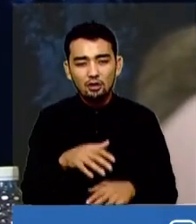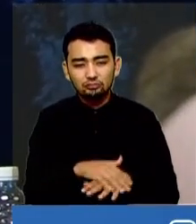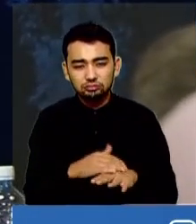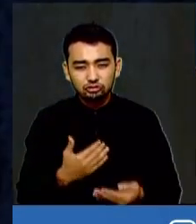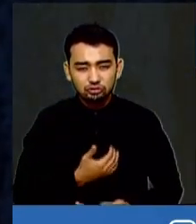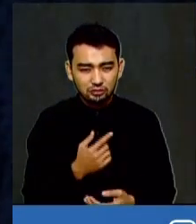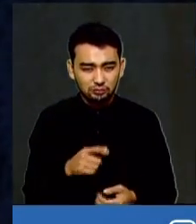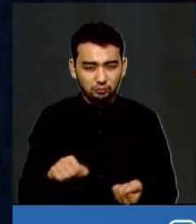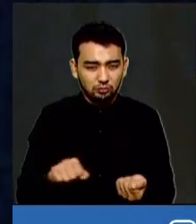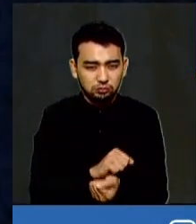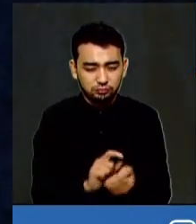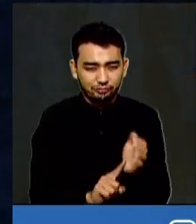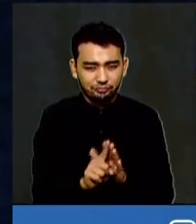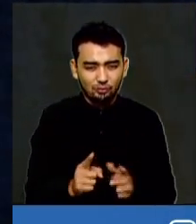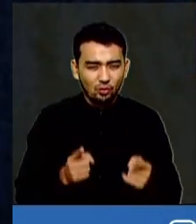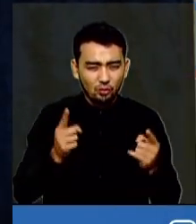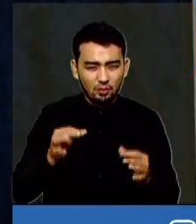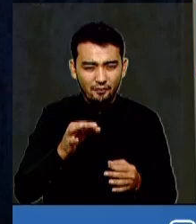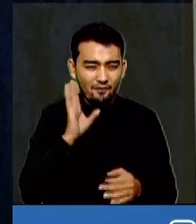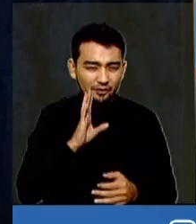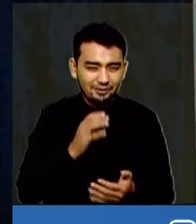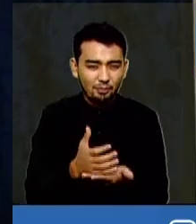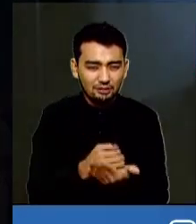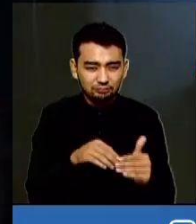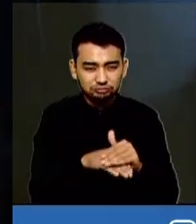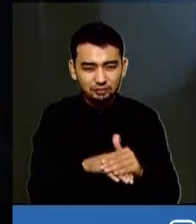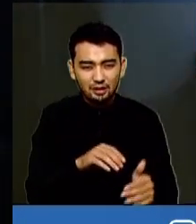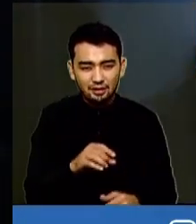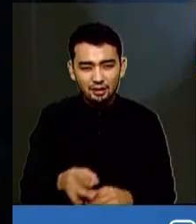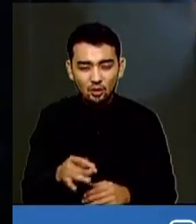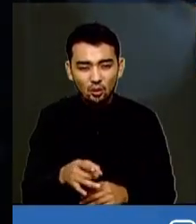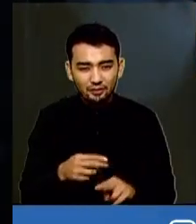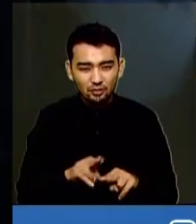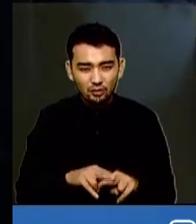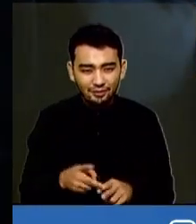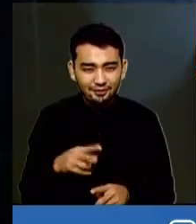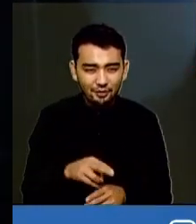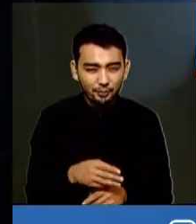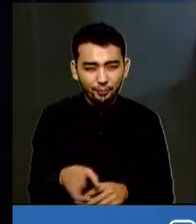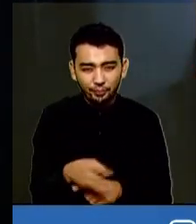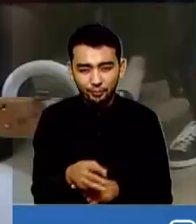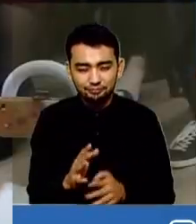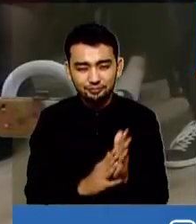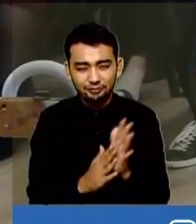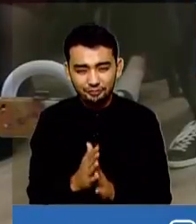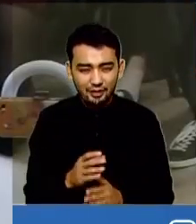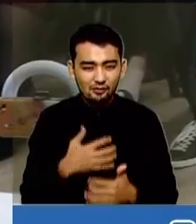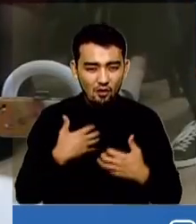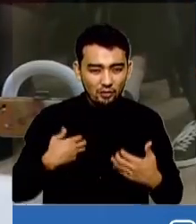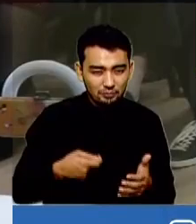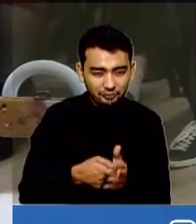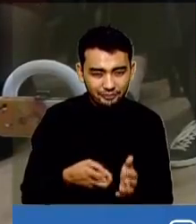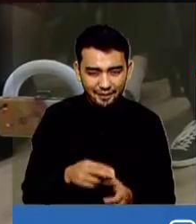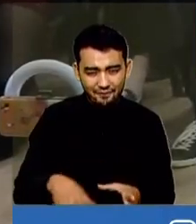высушено крупнейшее водохранилище региона – Каргалинское, откуда воду получают не только для орошения полей и разведения скота, но и весь